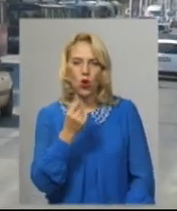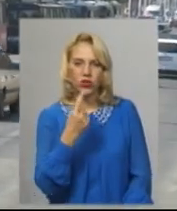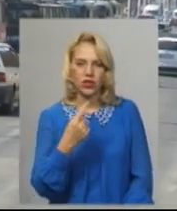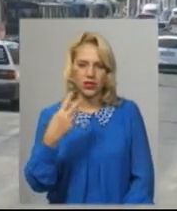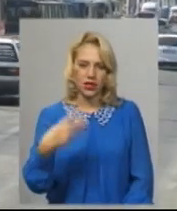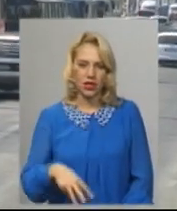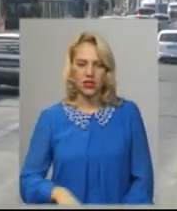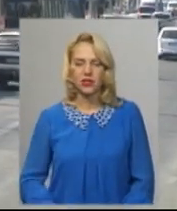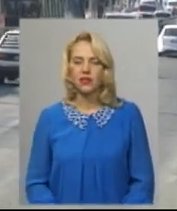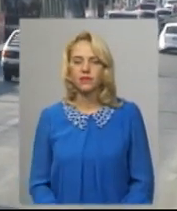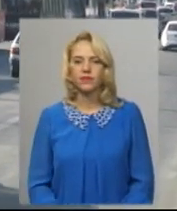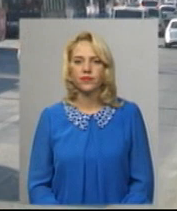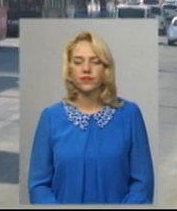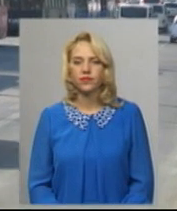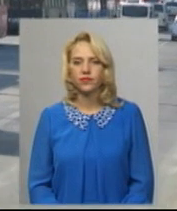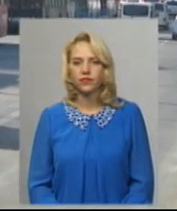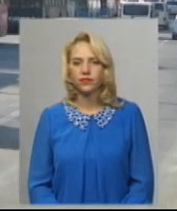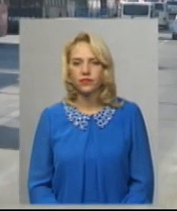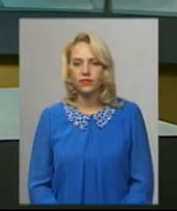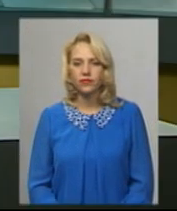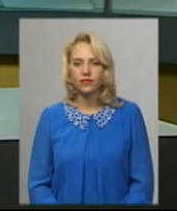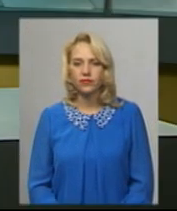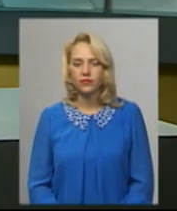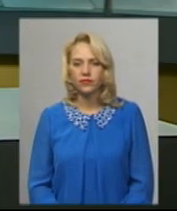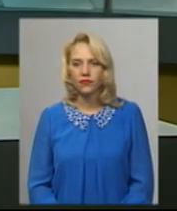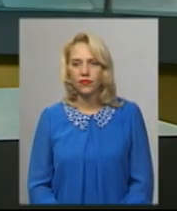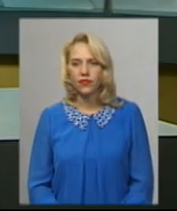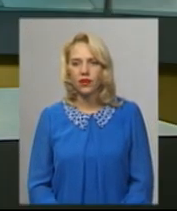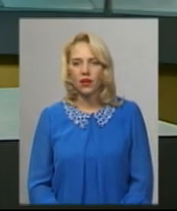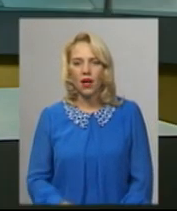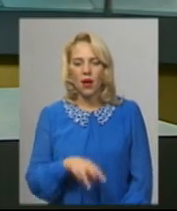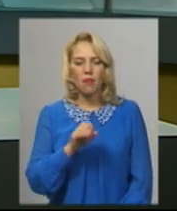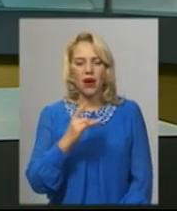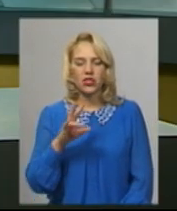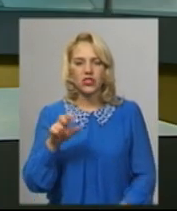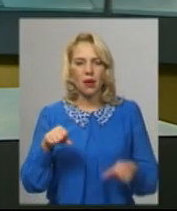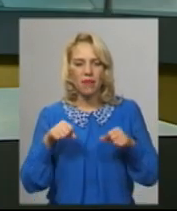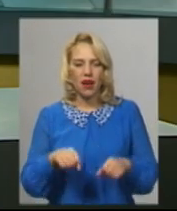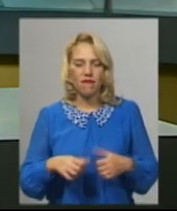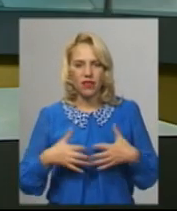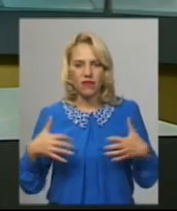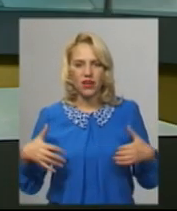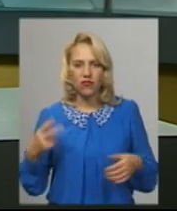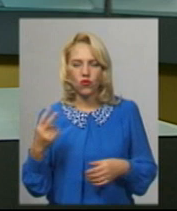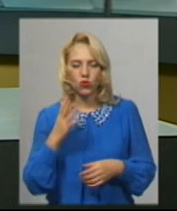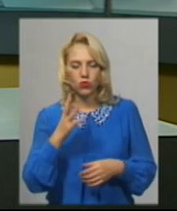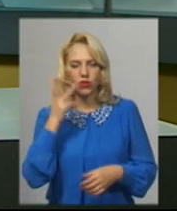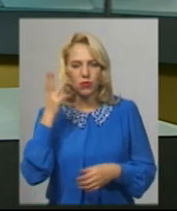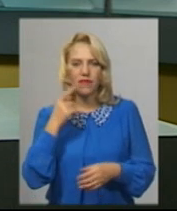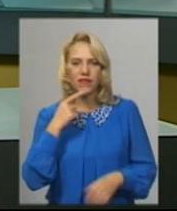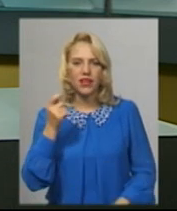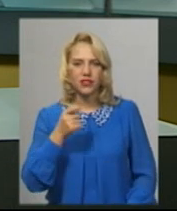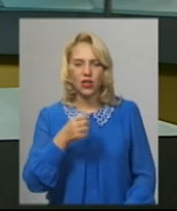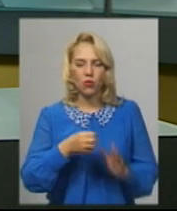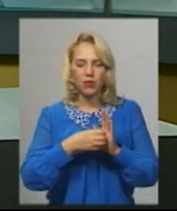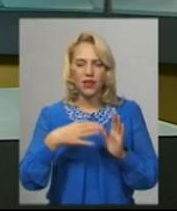Дем'ян Цегольник. Новини на Суспільному. Хмельницький. Марш за права тварин вдруге відбудеться у Хмельницькому в неділю 15